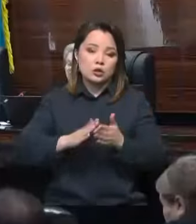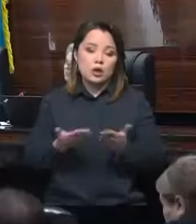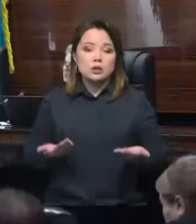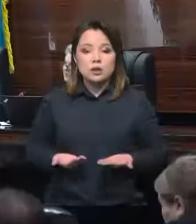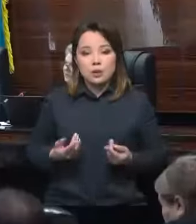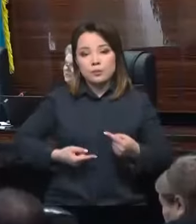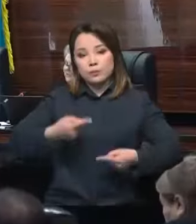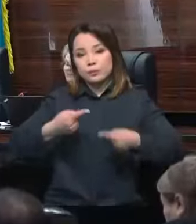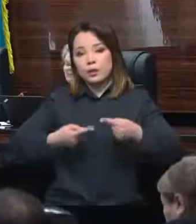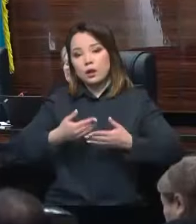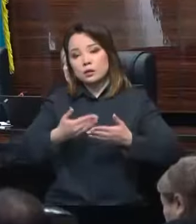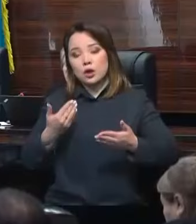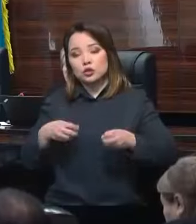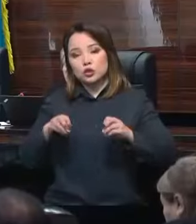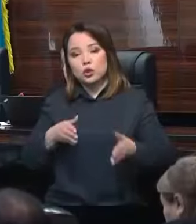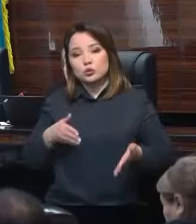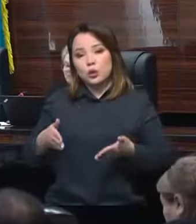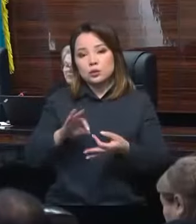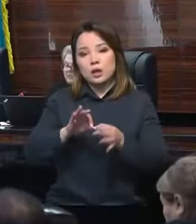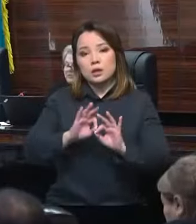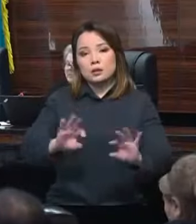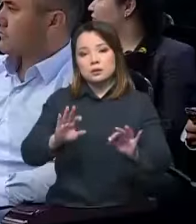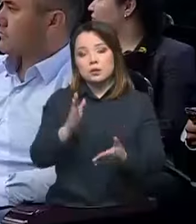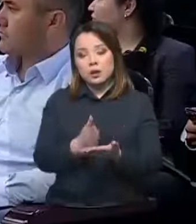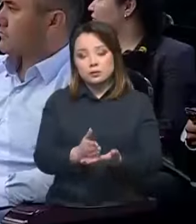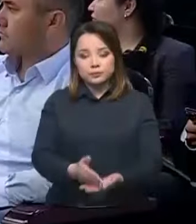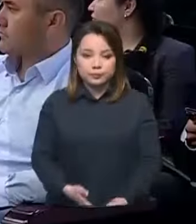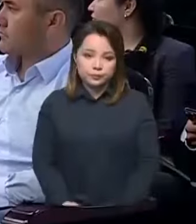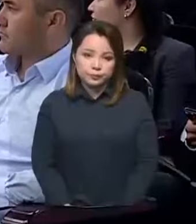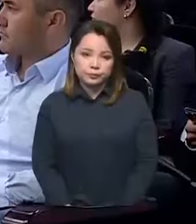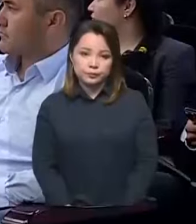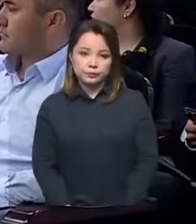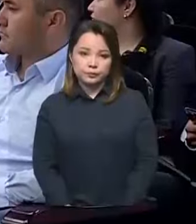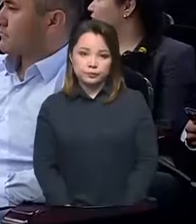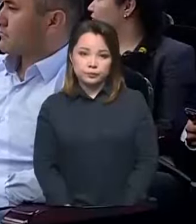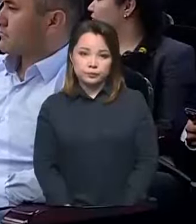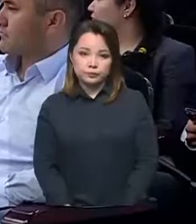жанжалдың алдын алу мен шешу жолдарын ұсынды. Нұрсұлтан Мұхамеджан, 24 KZ, Шымкент.